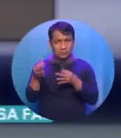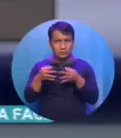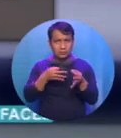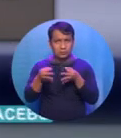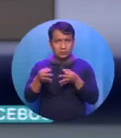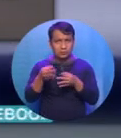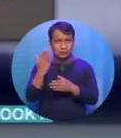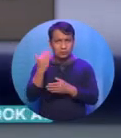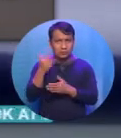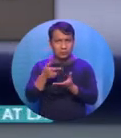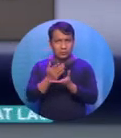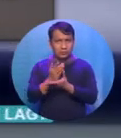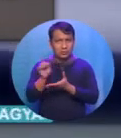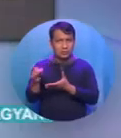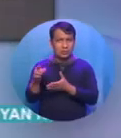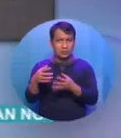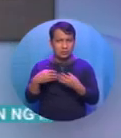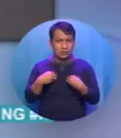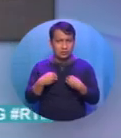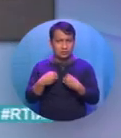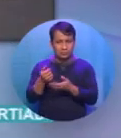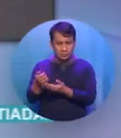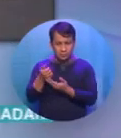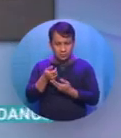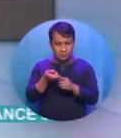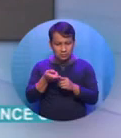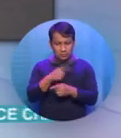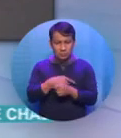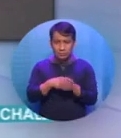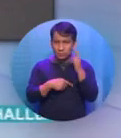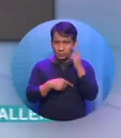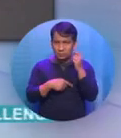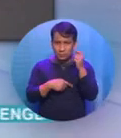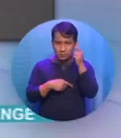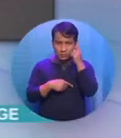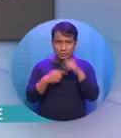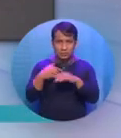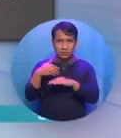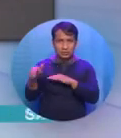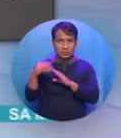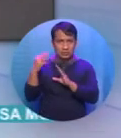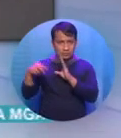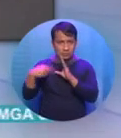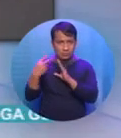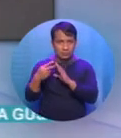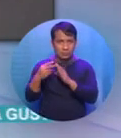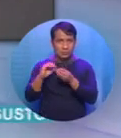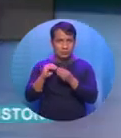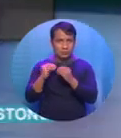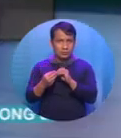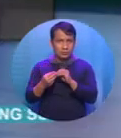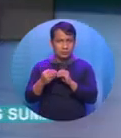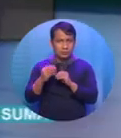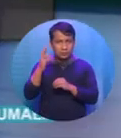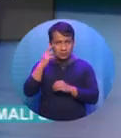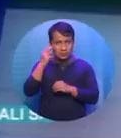bakit karapat dapat kayong makatanggap ng tulong mula kay Idol Rafi. Isend ang video kasama ang inyong contact number sa